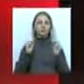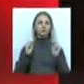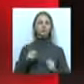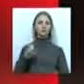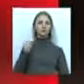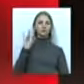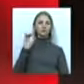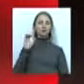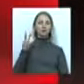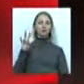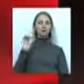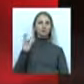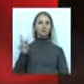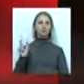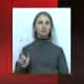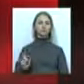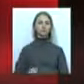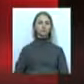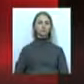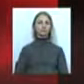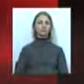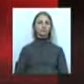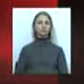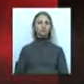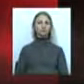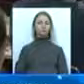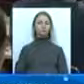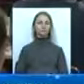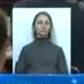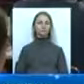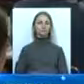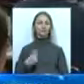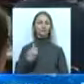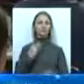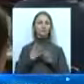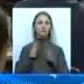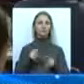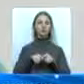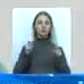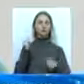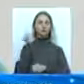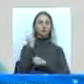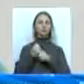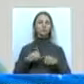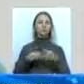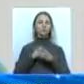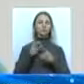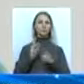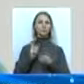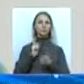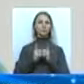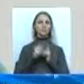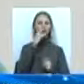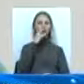журналистермен өткен баспасөз жиынында мәлімдеді. Бірінші үкімет жанынан латын графикасын қазақ тіліне енгізу жөнінде жұмыс